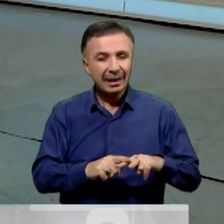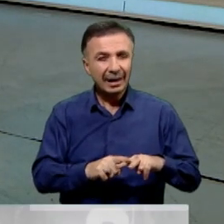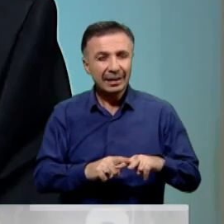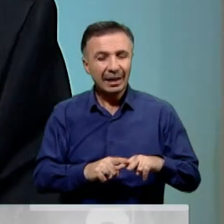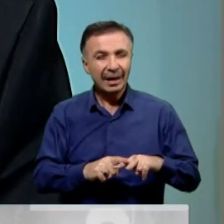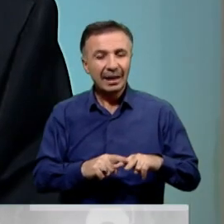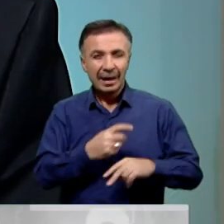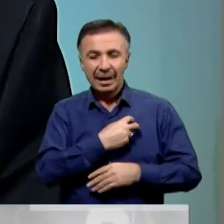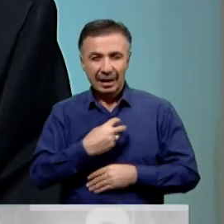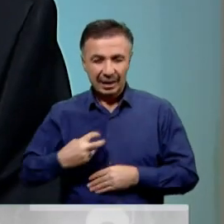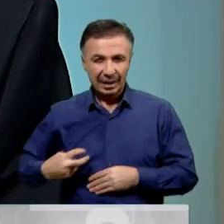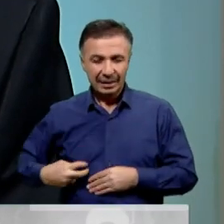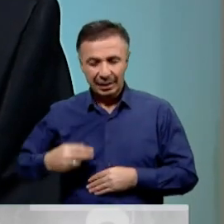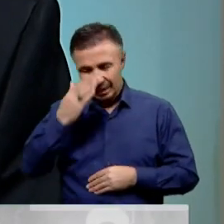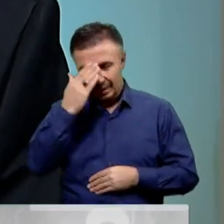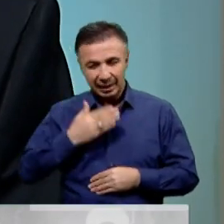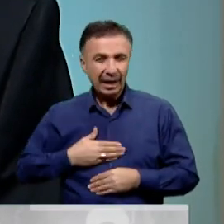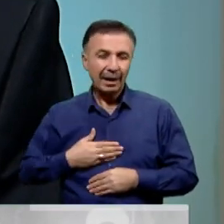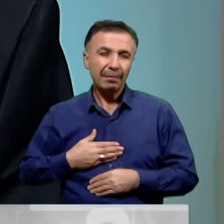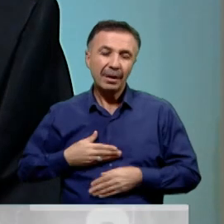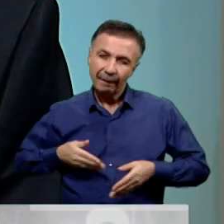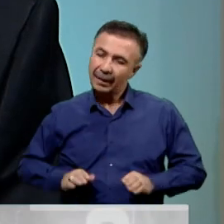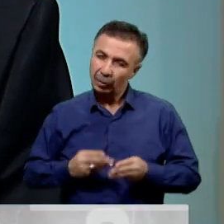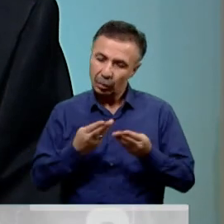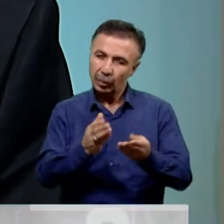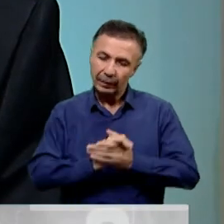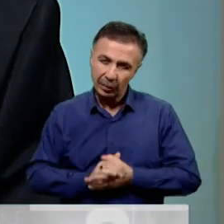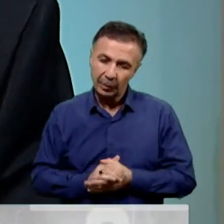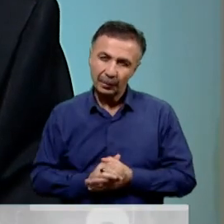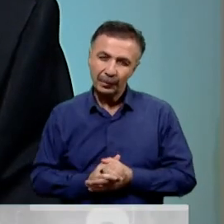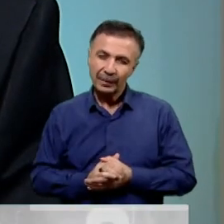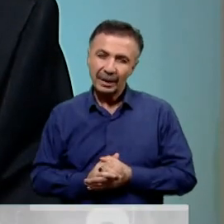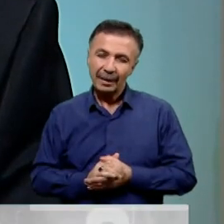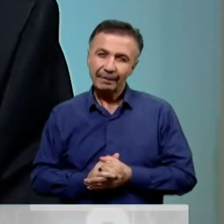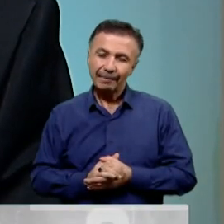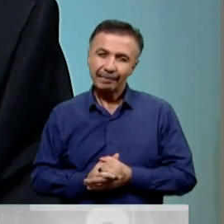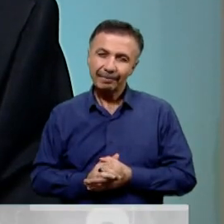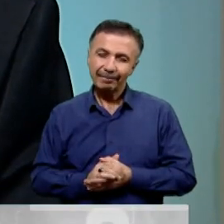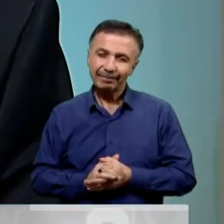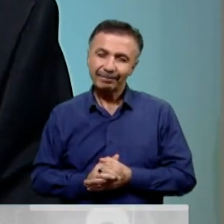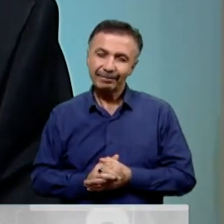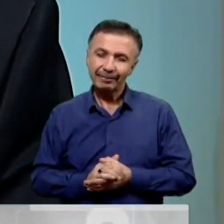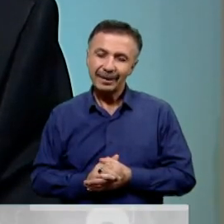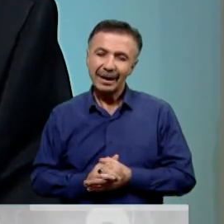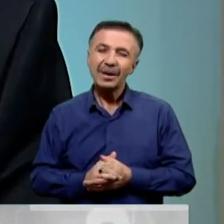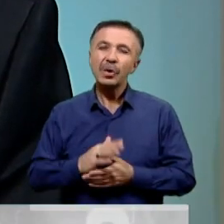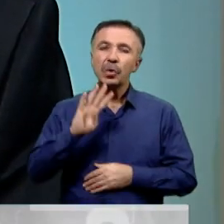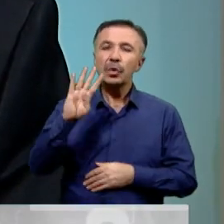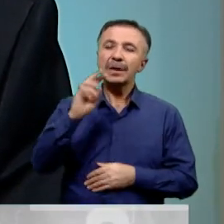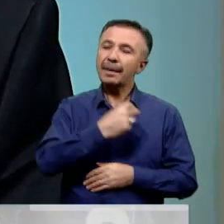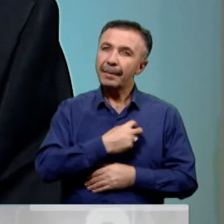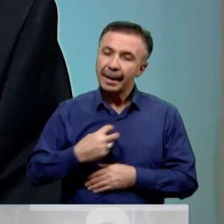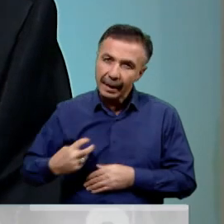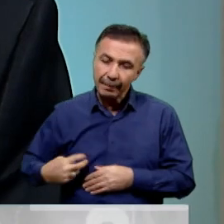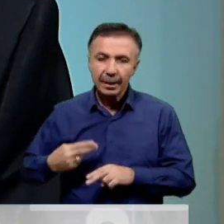Bakınız sıkıntı halinde ne tür dualar yapılacağı Kur'an-ı Kerim'de yer almış. Yani dört tane peygamberden